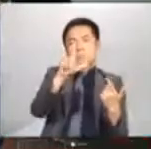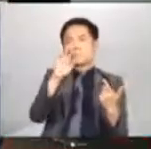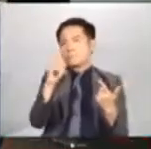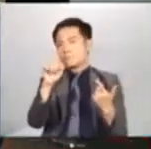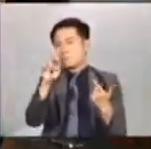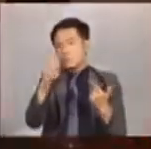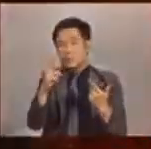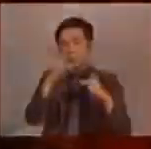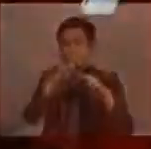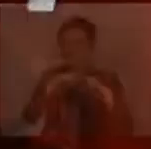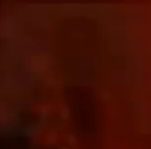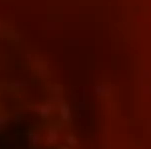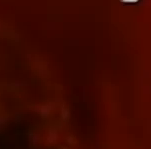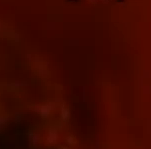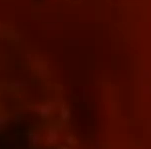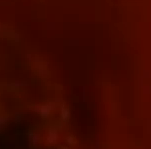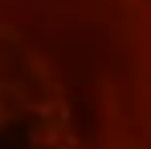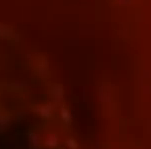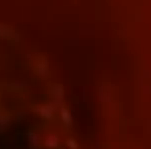Hai